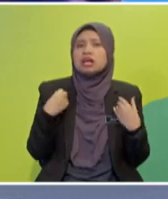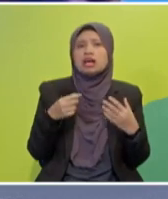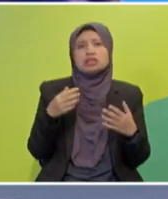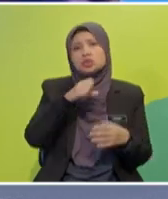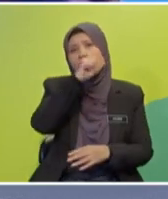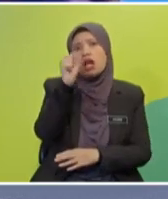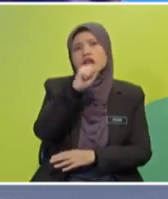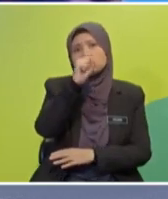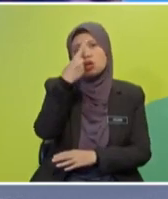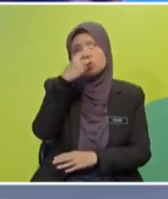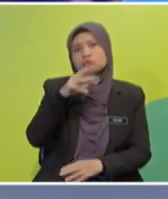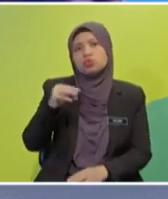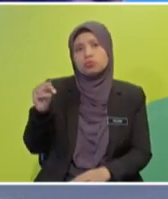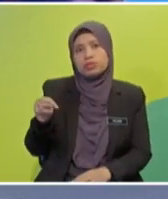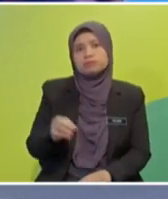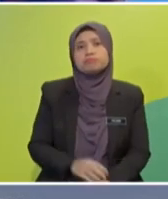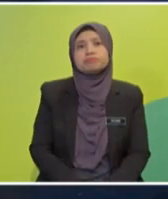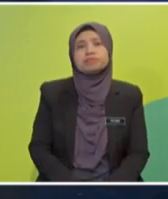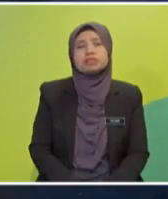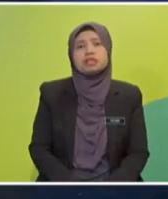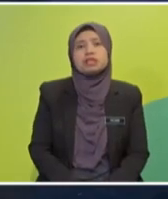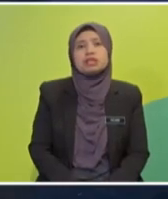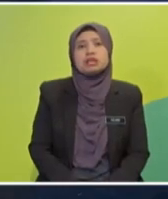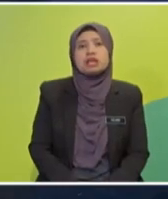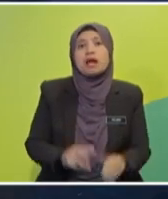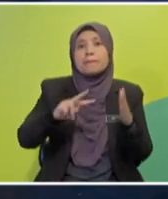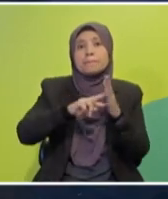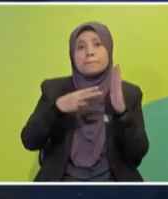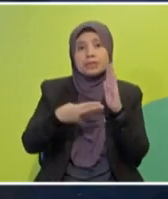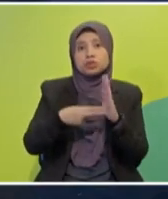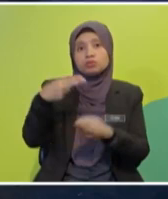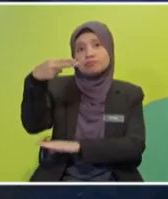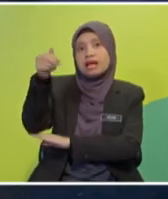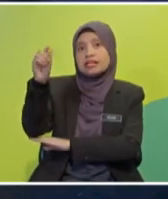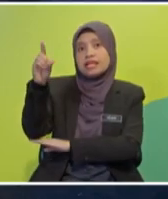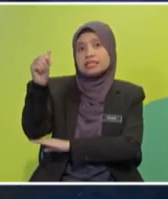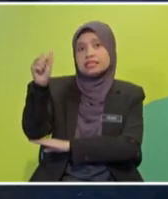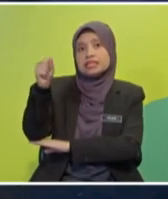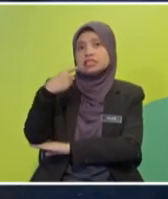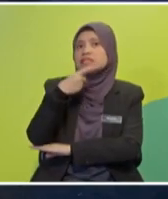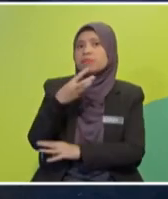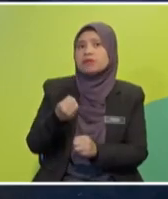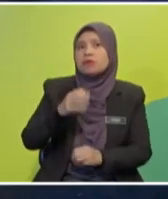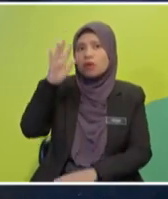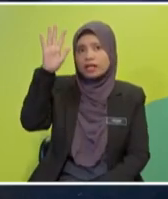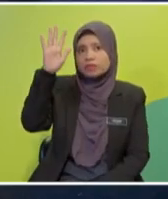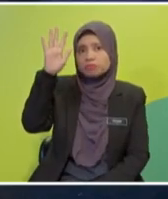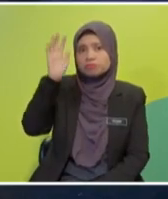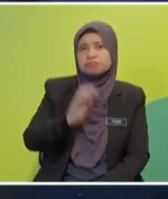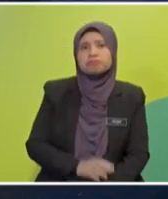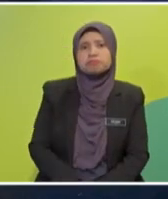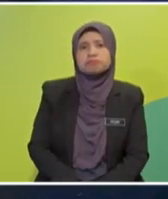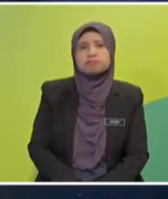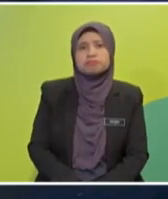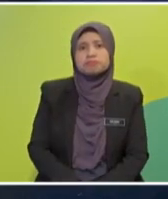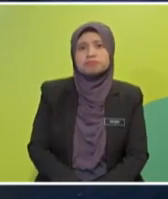soalan kepada murid-murid kita? Boleh. Okey, Ustazah nak tanya balik maksud hadas tadi. Baik. Siapa nak jawab? Angkat traffic light dia ataupun angkat